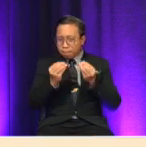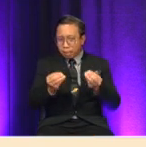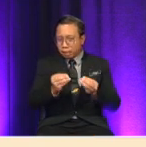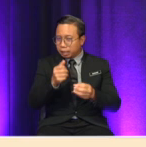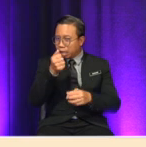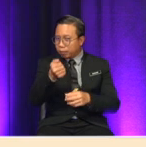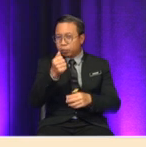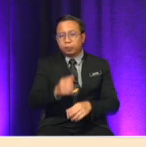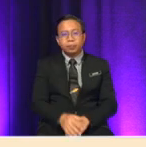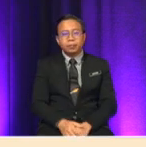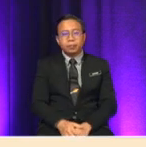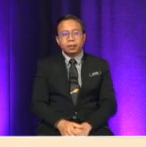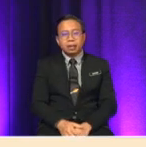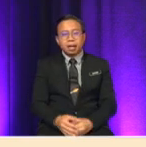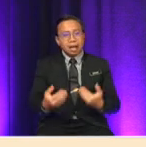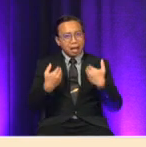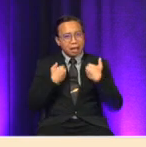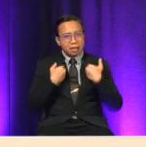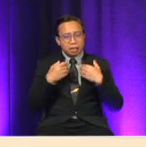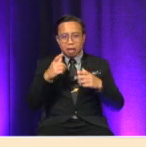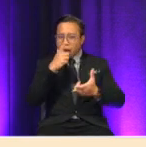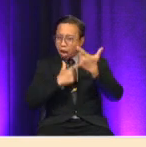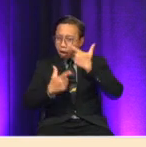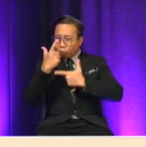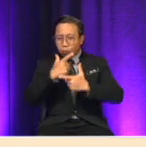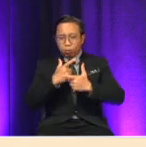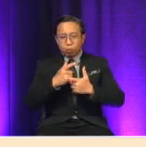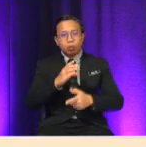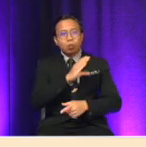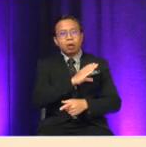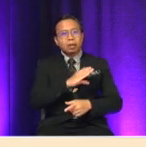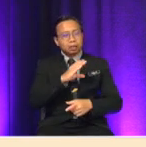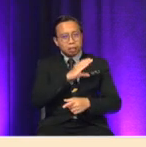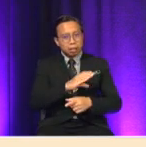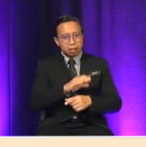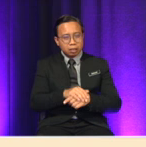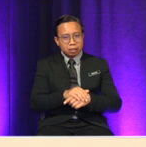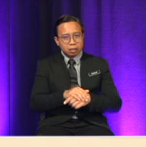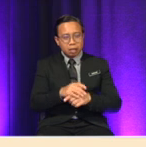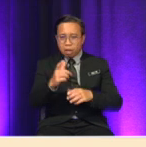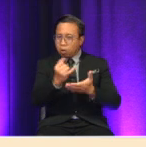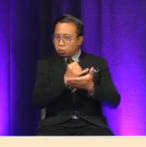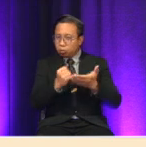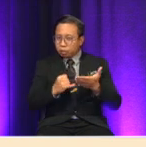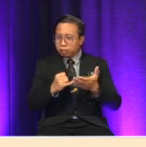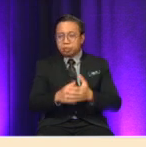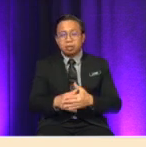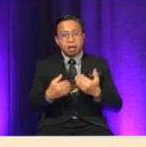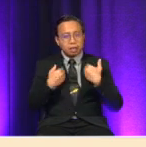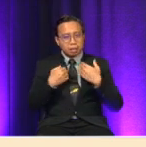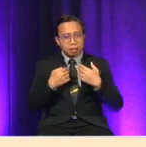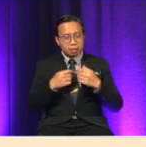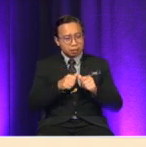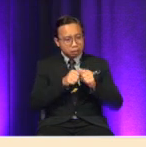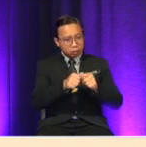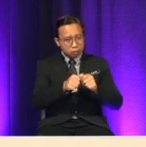kamu, apa, ada melakonkan watak atau main peranan, ada melukis melukis dan melakar, ada meniru